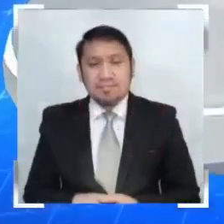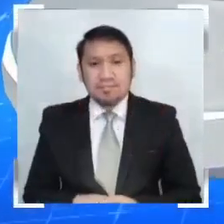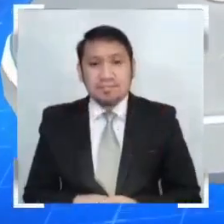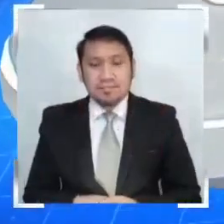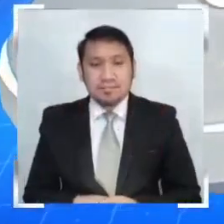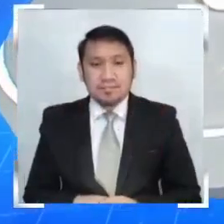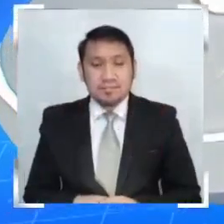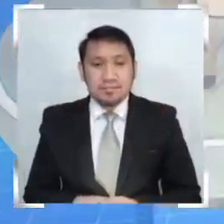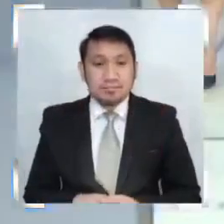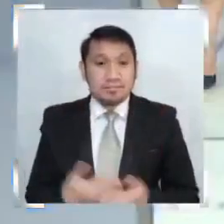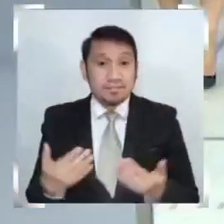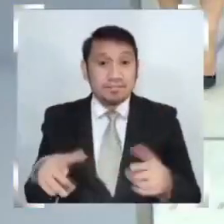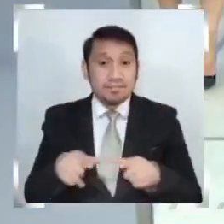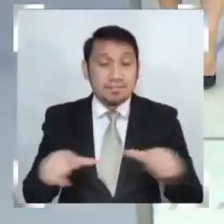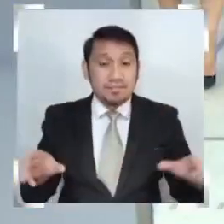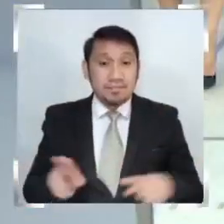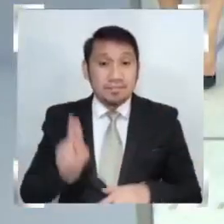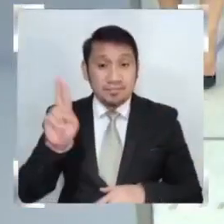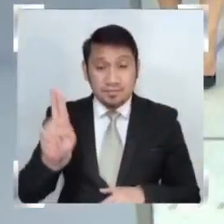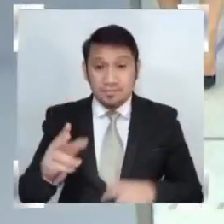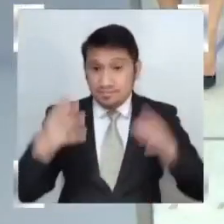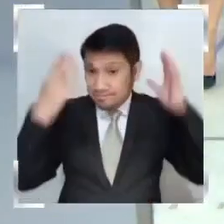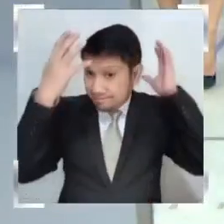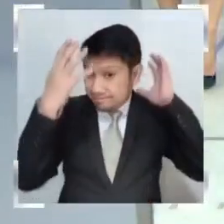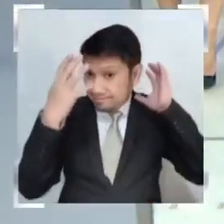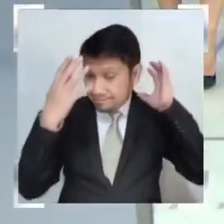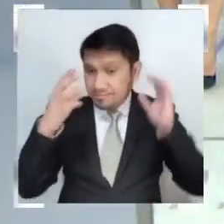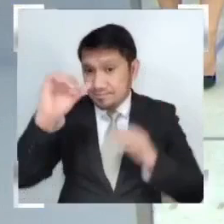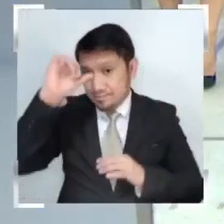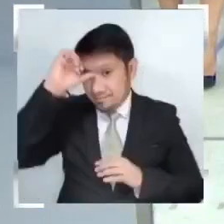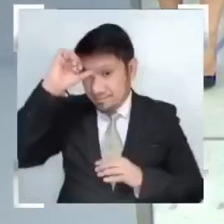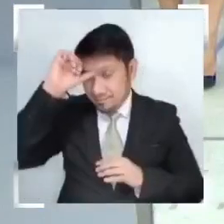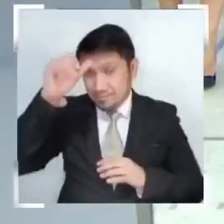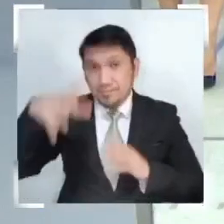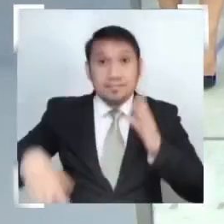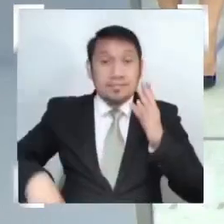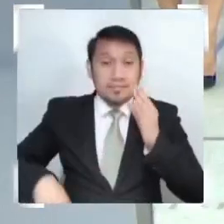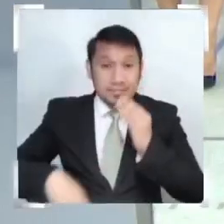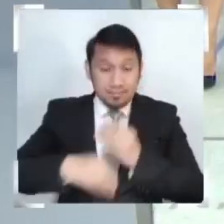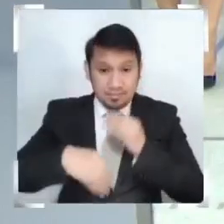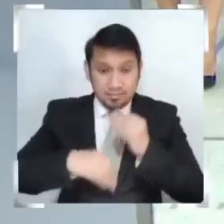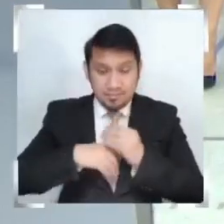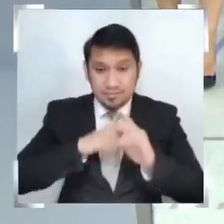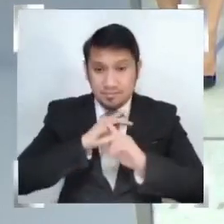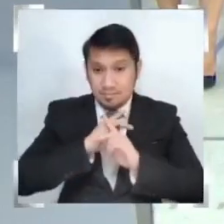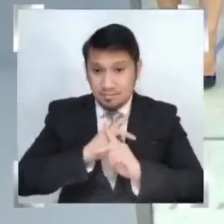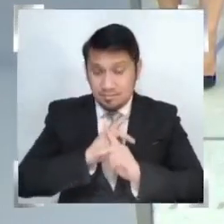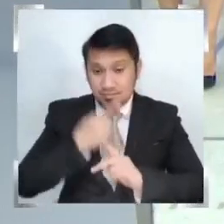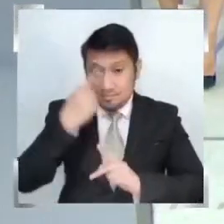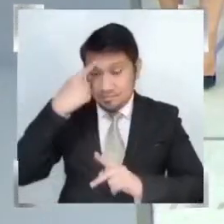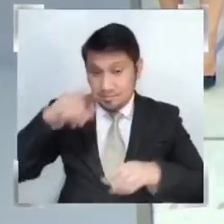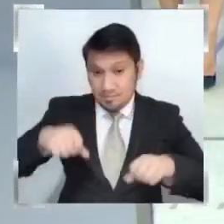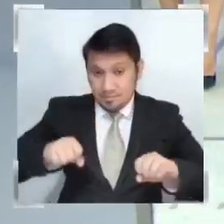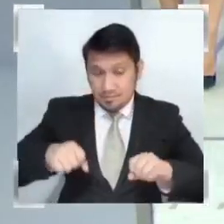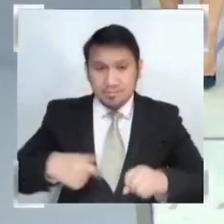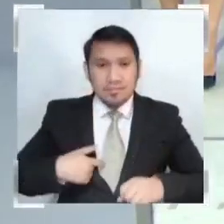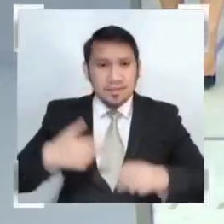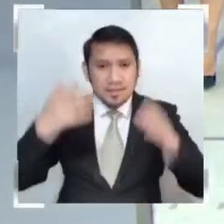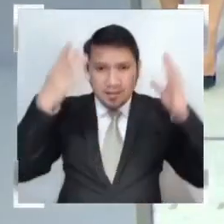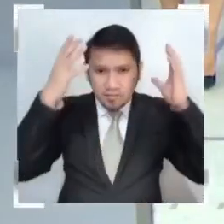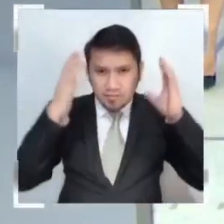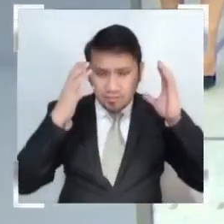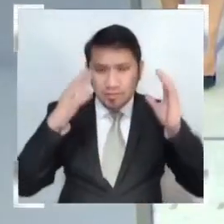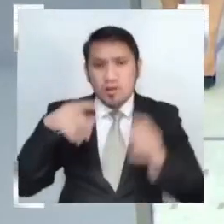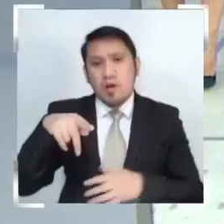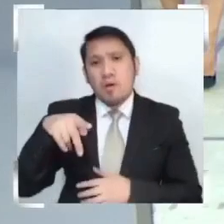Level up naman ang naimbentong helmet sa India na may dagdag proteksyon hatid sa mga rider. Yan po ang anti-pollution helmet na